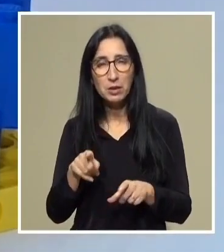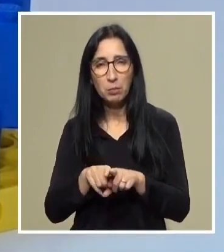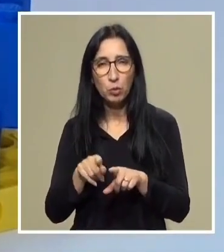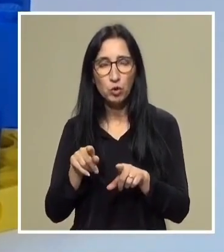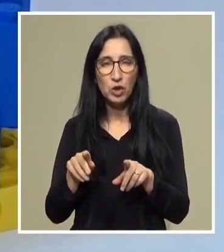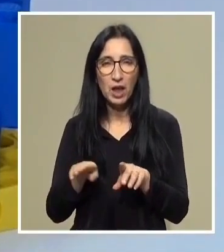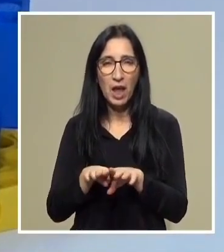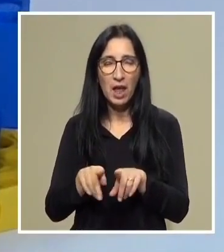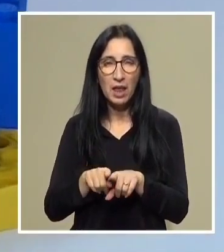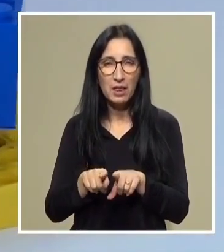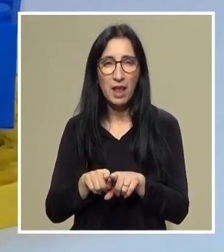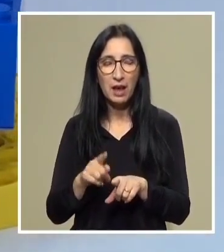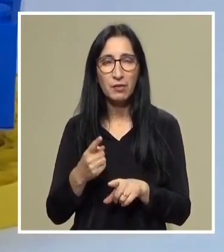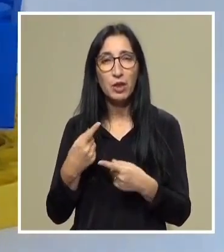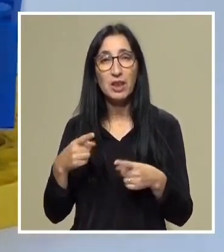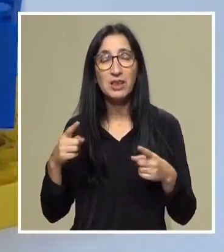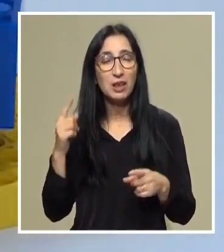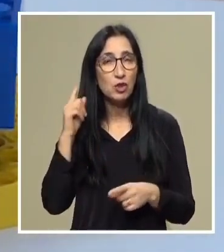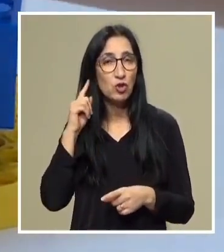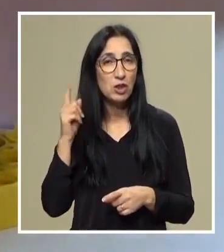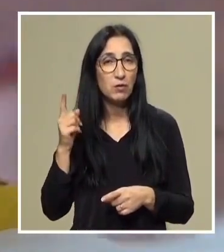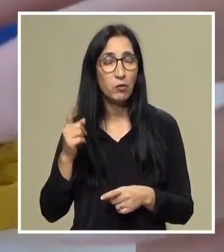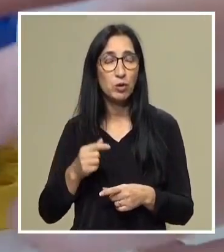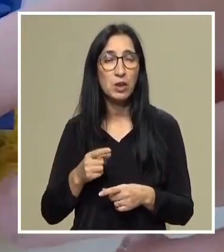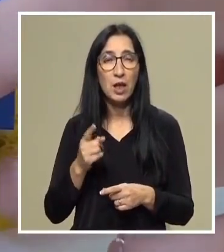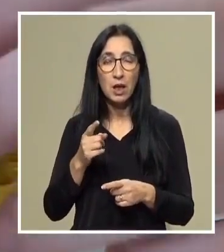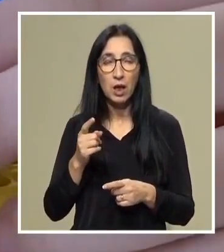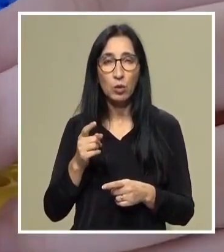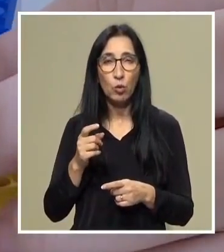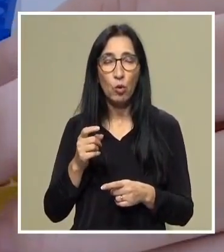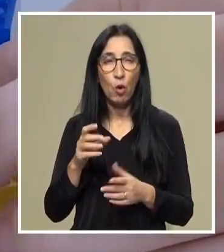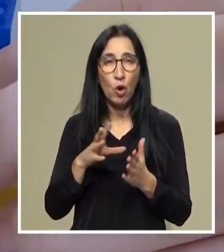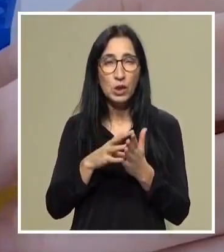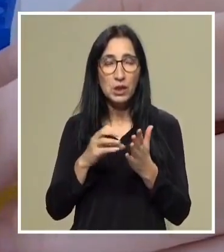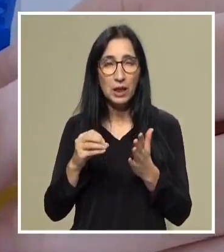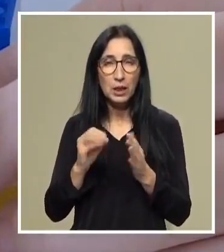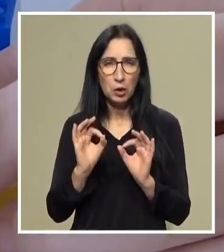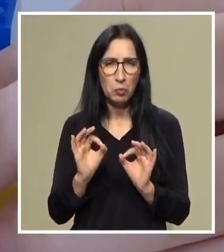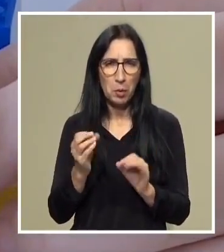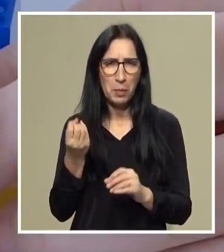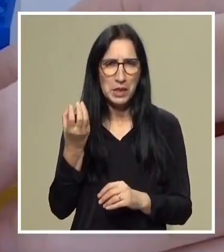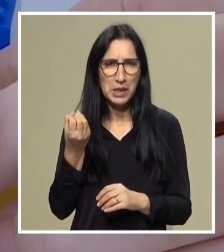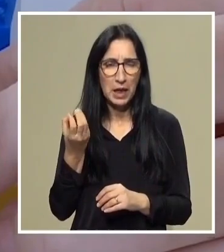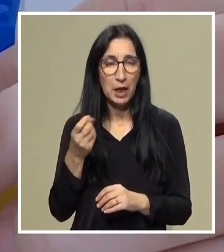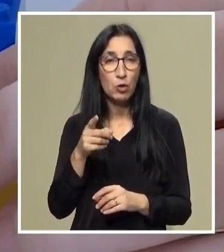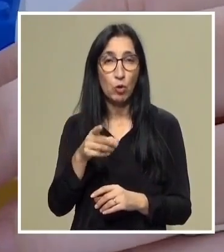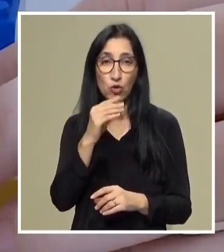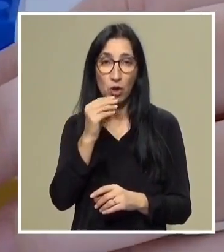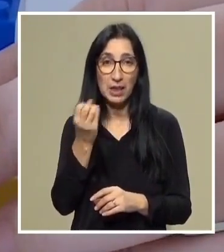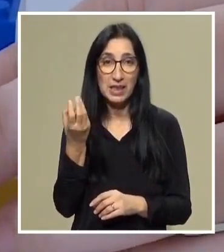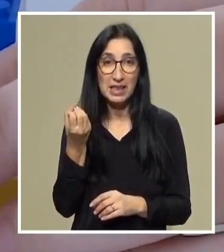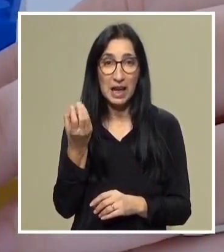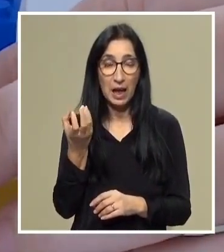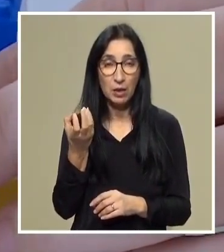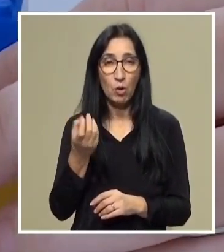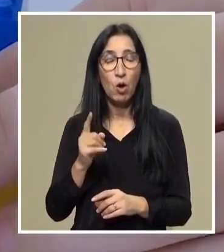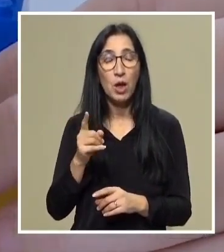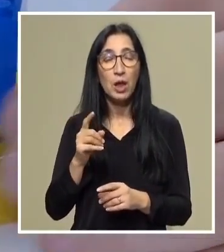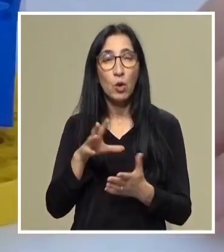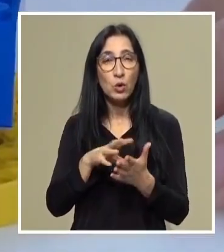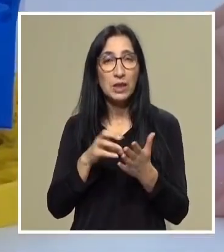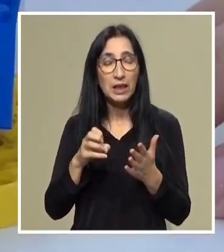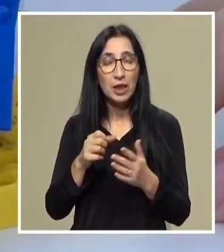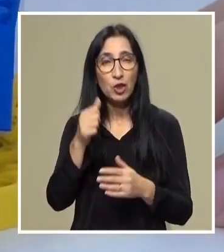ама само че са с различни звуци. Това, като сканираш, например, зелено, то ще ти каже зелено. Когато